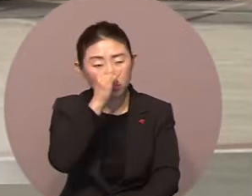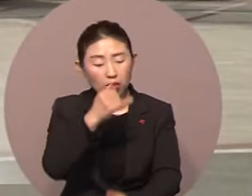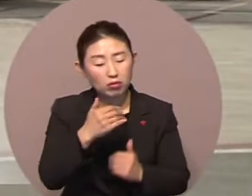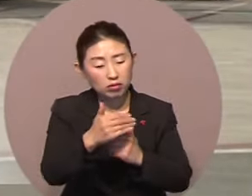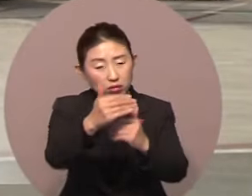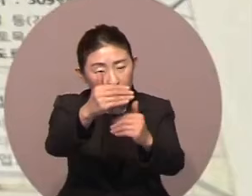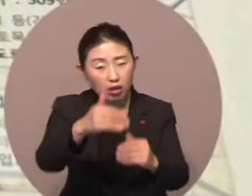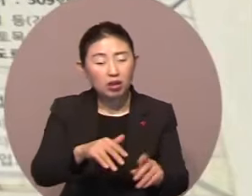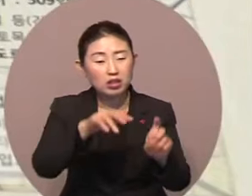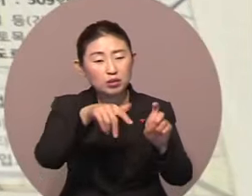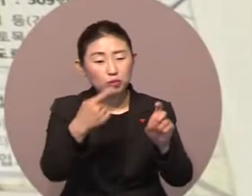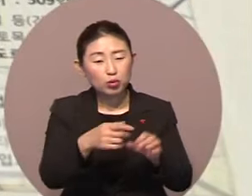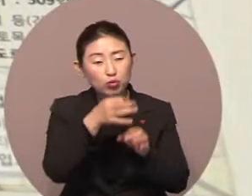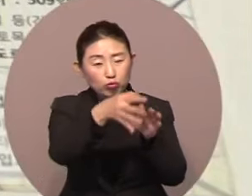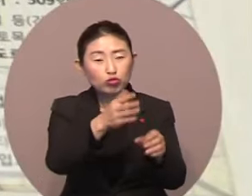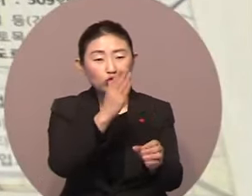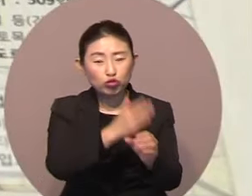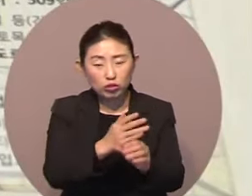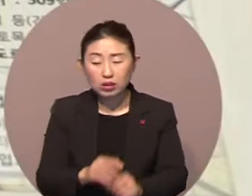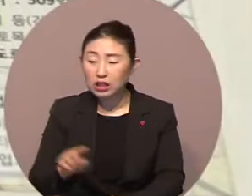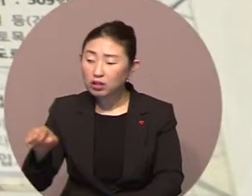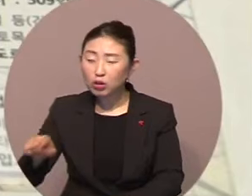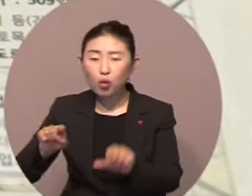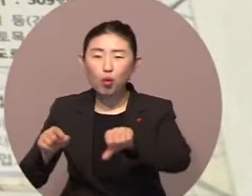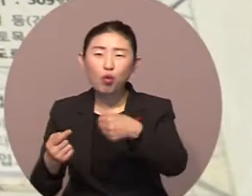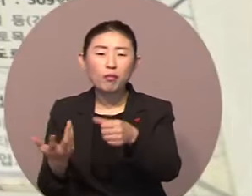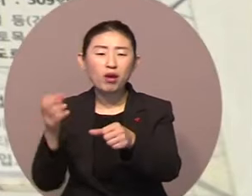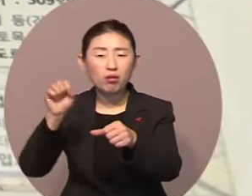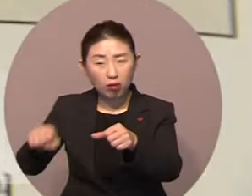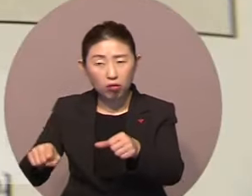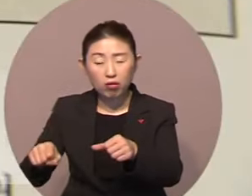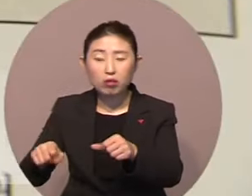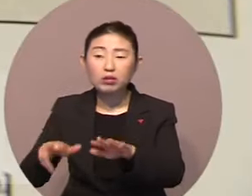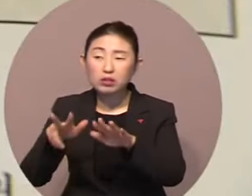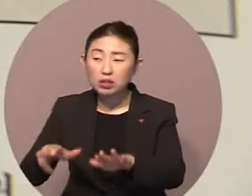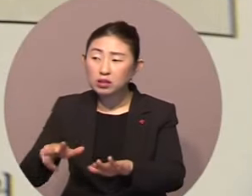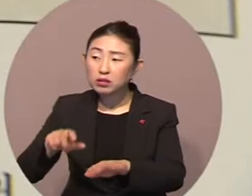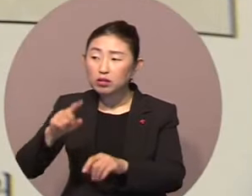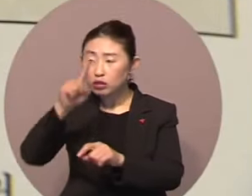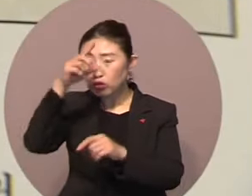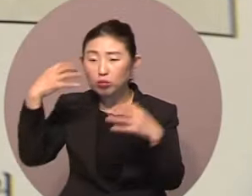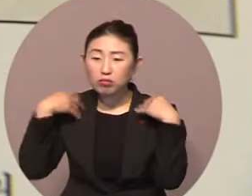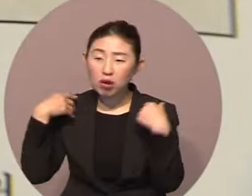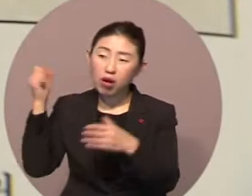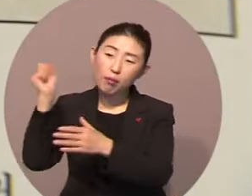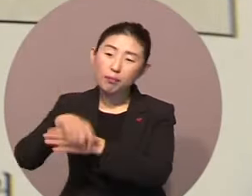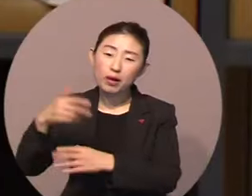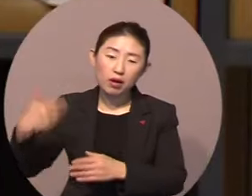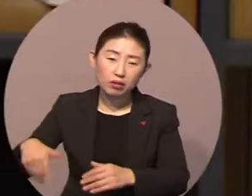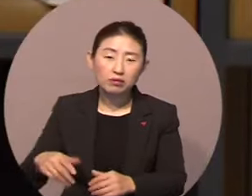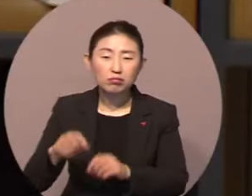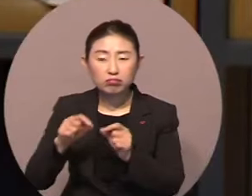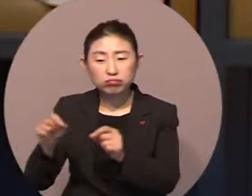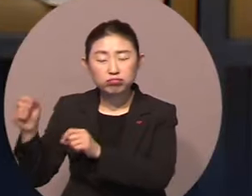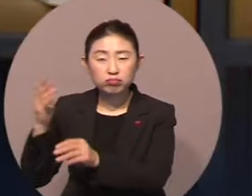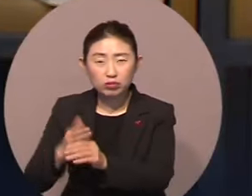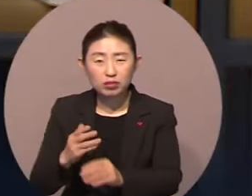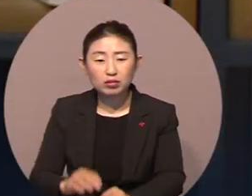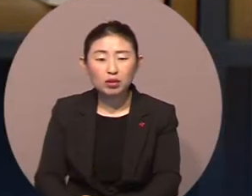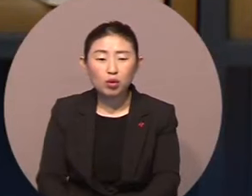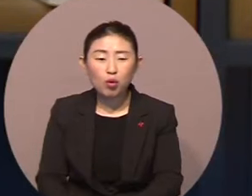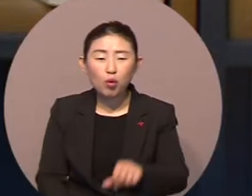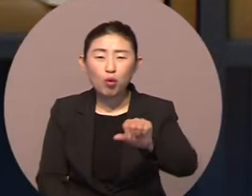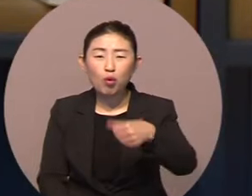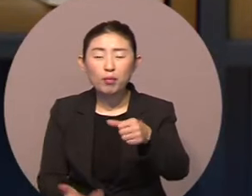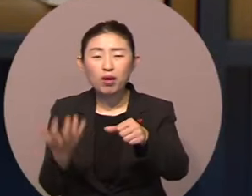원대 사업비가 투입되지만 500억에 불과한 서산공항 사업은 여전히 지지부진한 상황입니다. 500억 미만으로 사업비